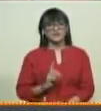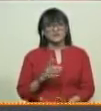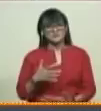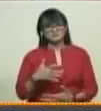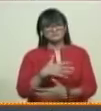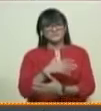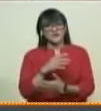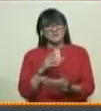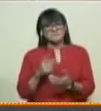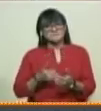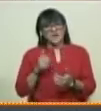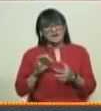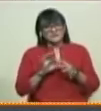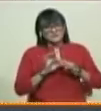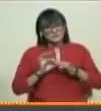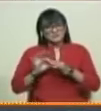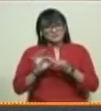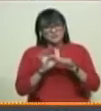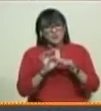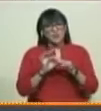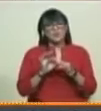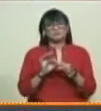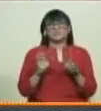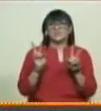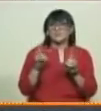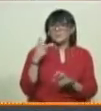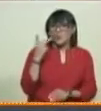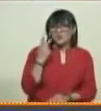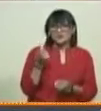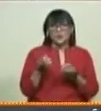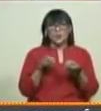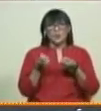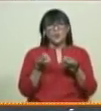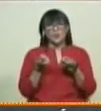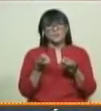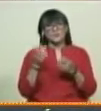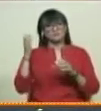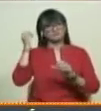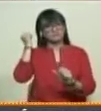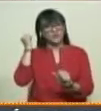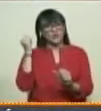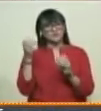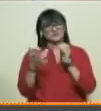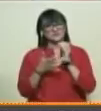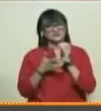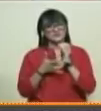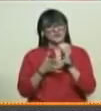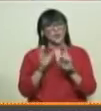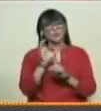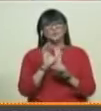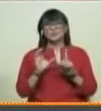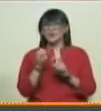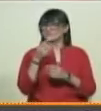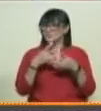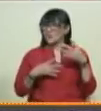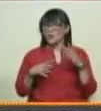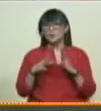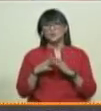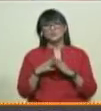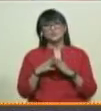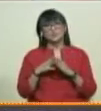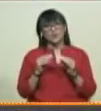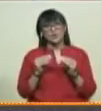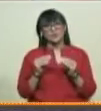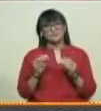lazos políticos, diplomáticos, económicos, científicos, tecnológicos, culturales al máximo